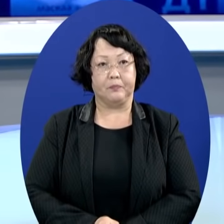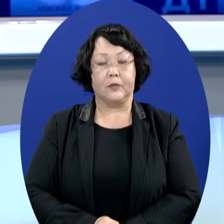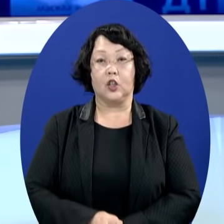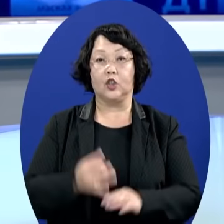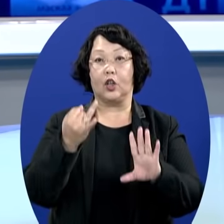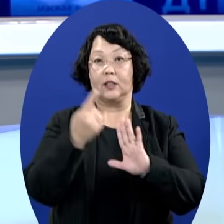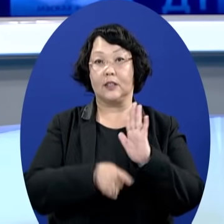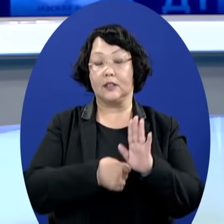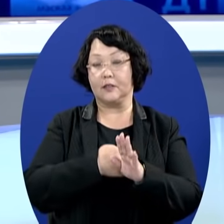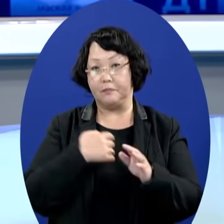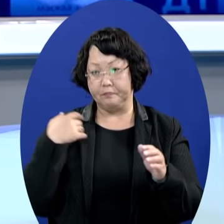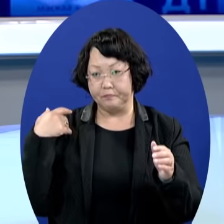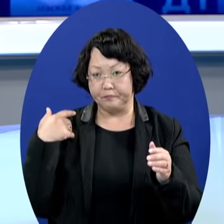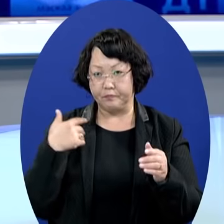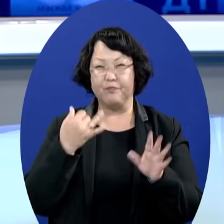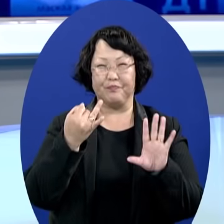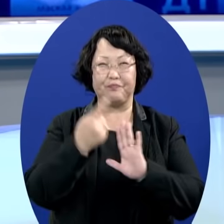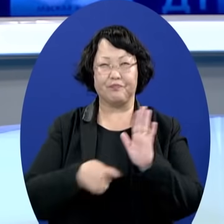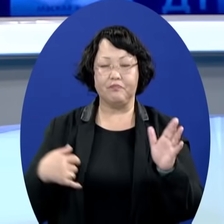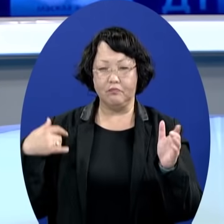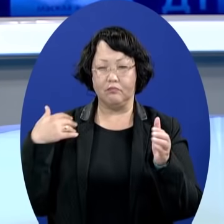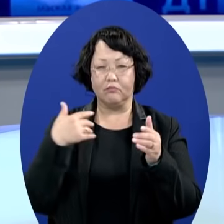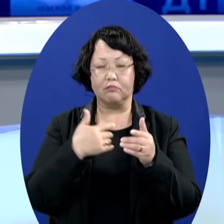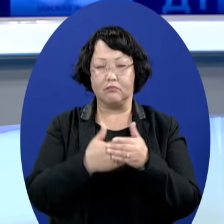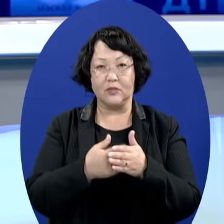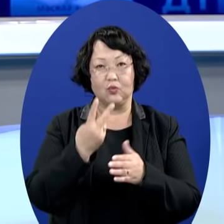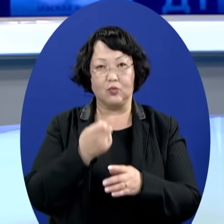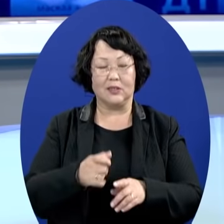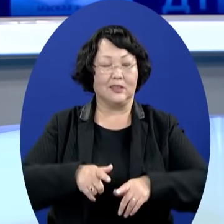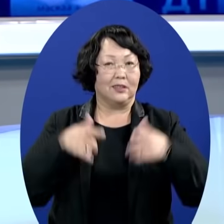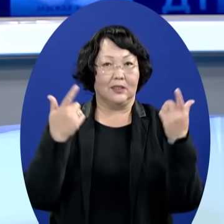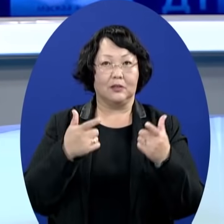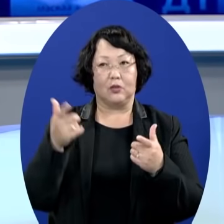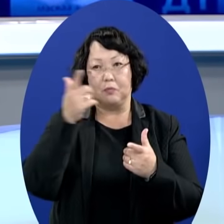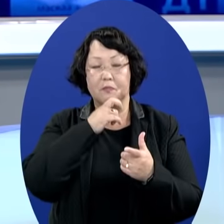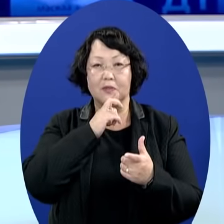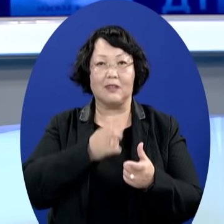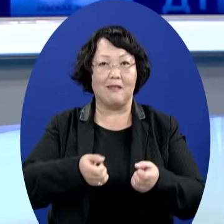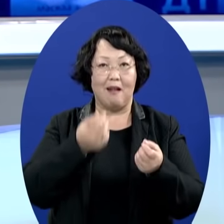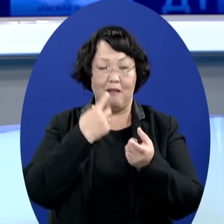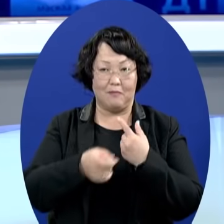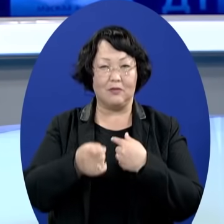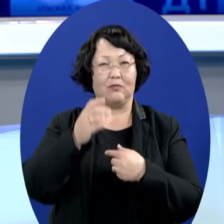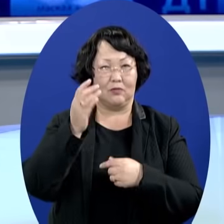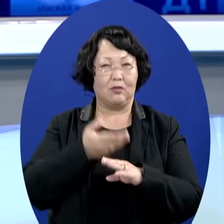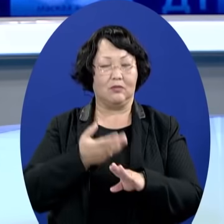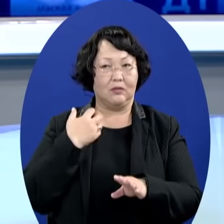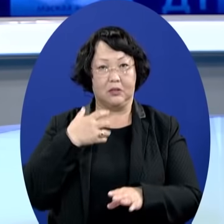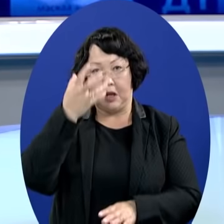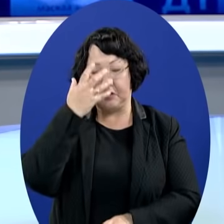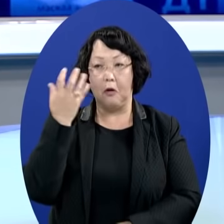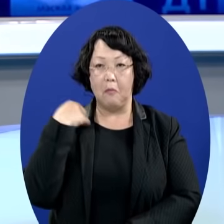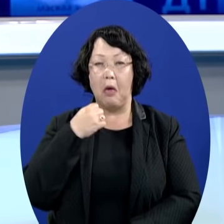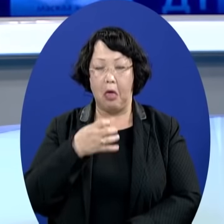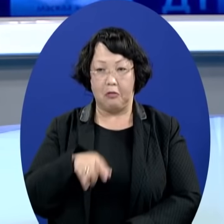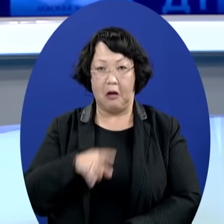7-р сараас эхлэн өнөөдрийн нөхцөл байдал хүрхэн тодорхой байсныг манай сурвалжлагч баримтаас олж ирсэн байна. Харин манай улсын засгийн газар өнөө хүртэл тавьж байсан тайлбараа санацлаа.